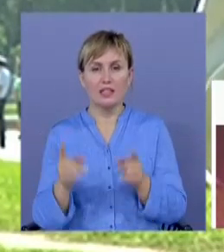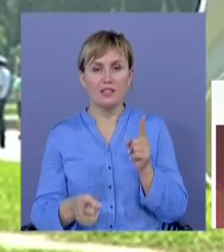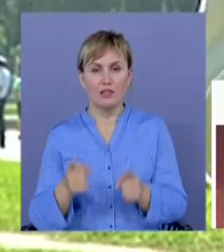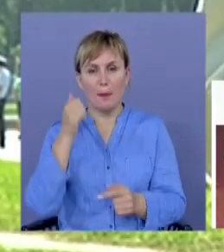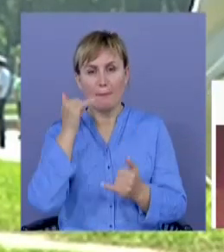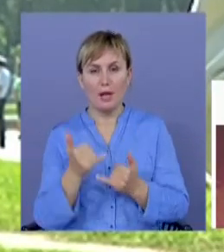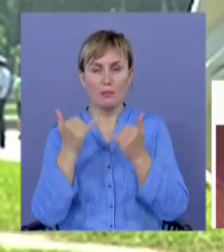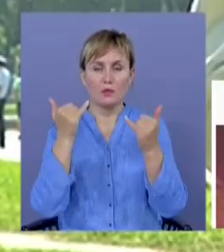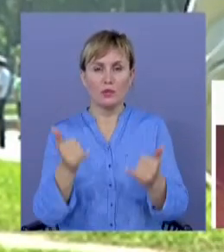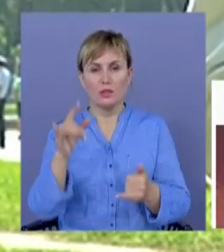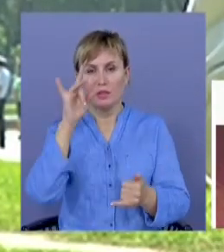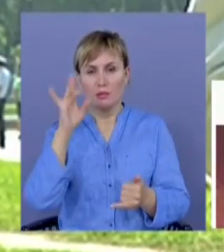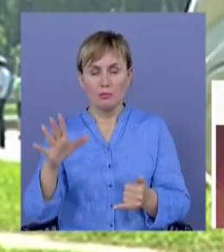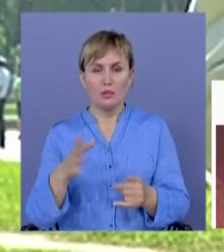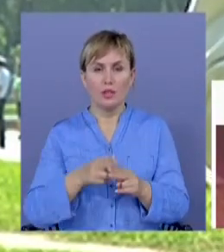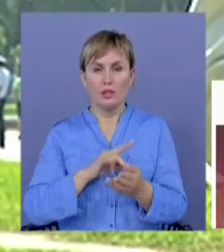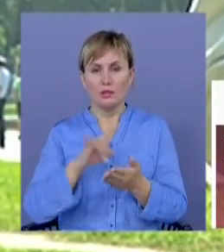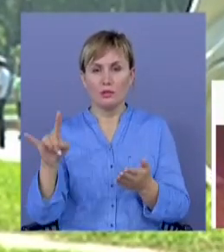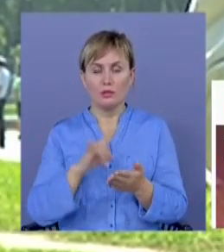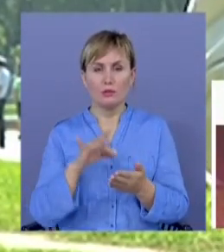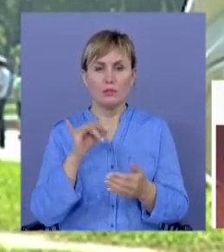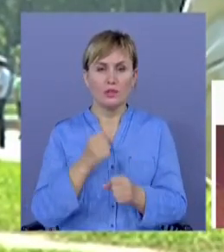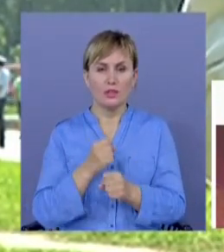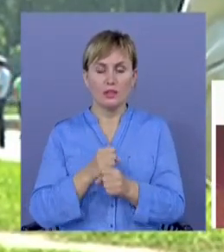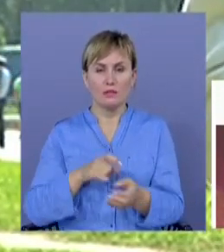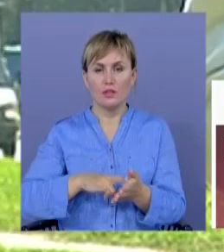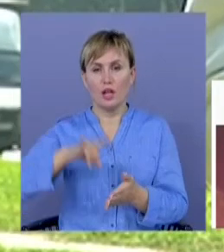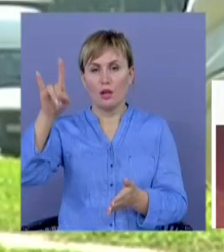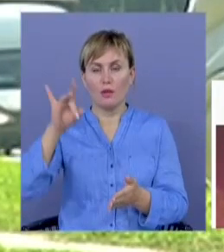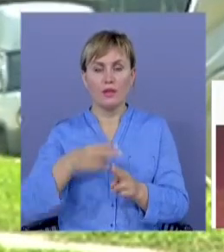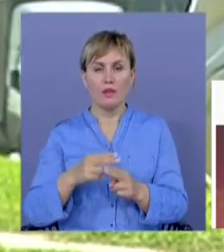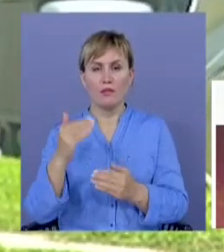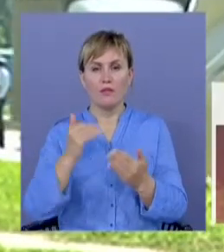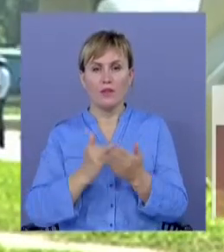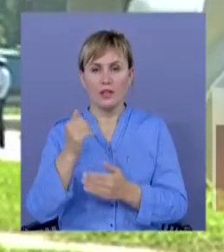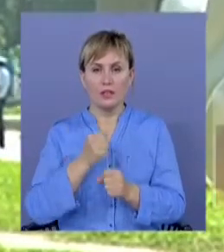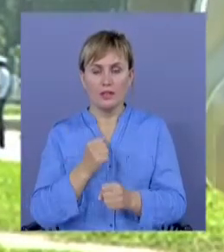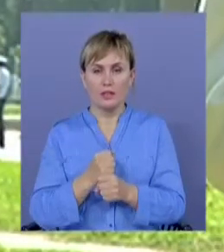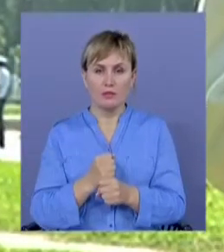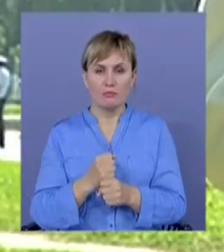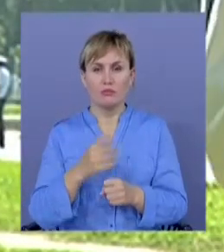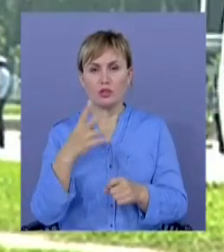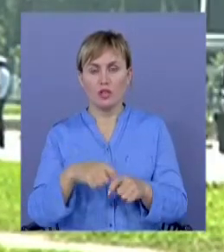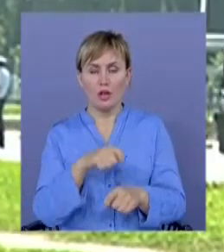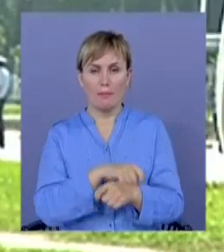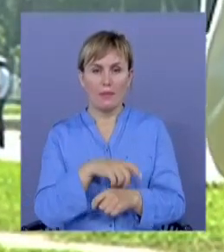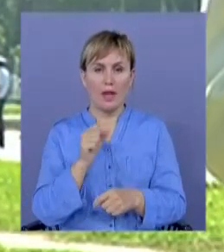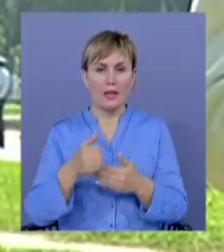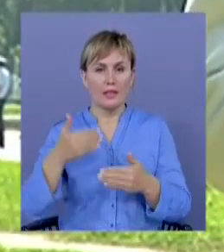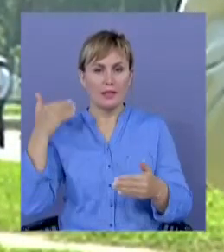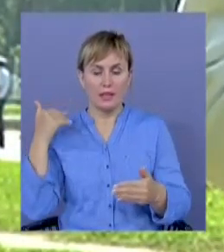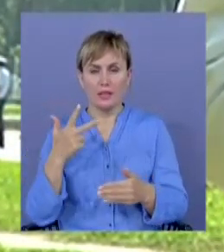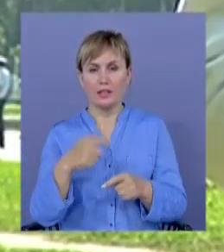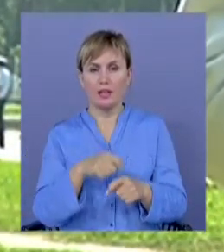памятник, установленный знаменитому воздушному судну, имитирует взлет машины. Его верхняя опора поднята на 4 метра, а задняя на